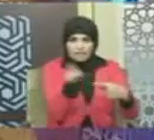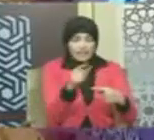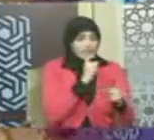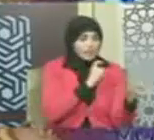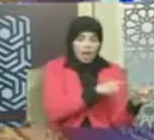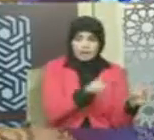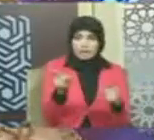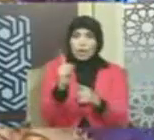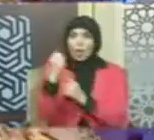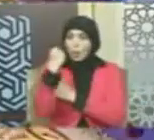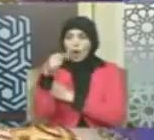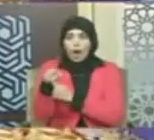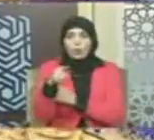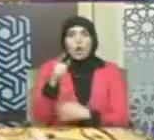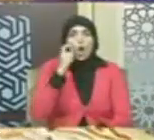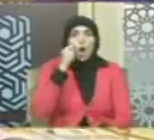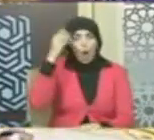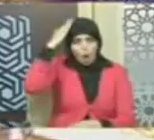والفاروق قاضيها.